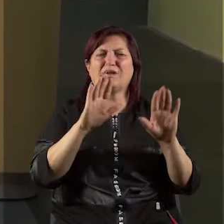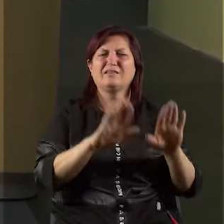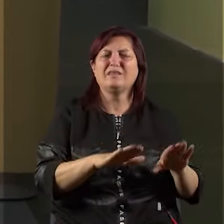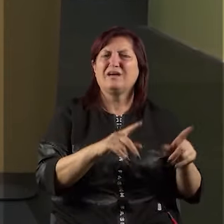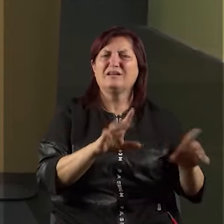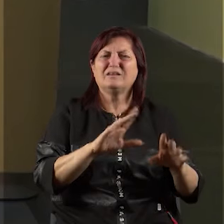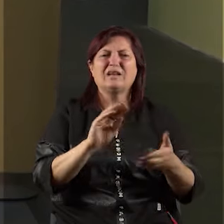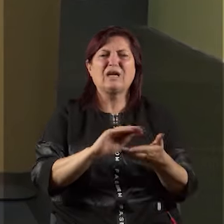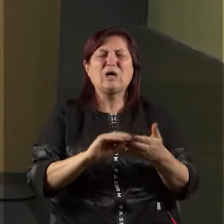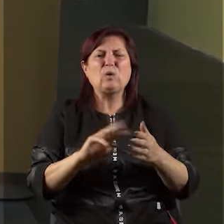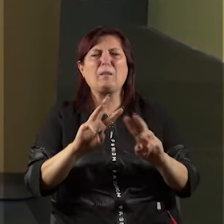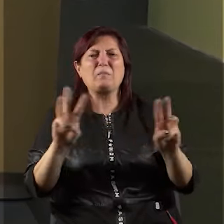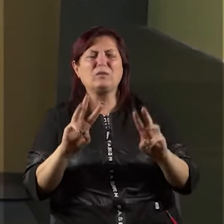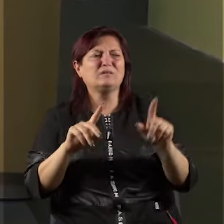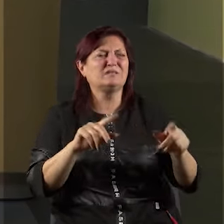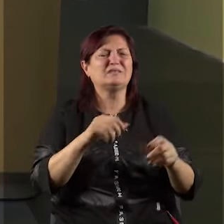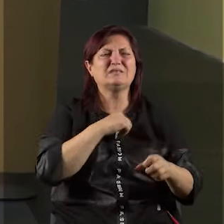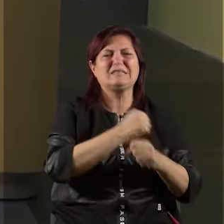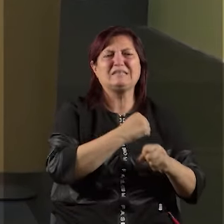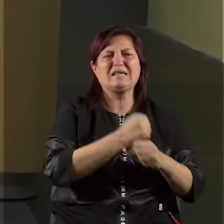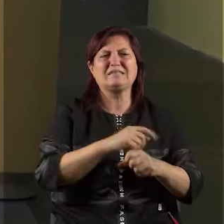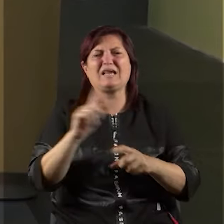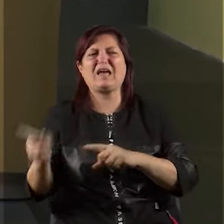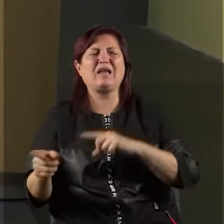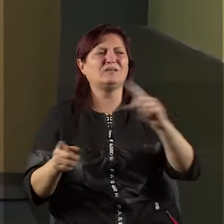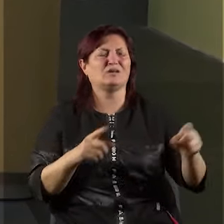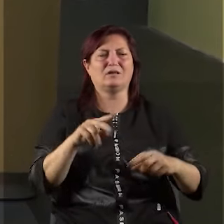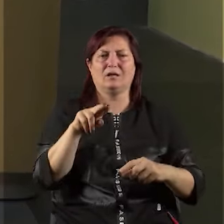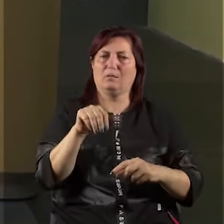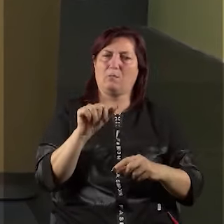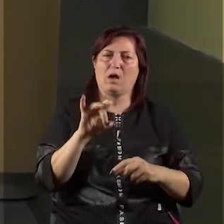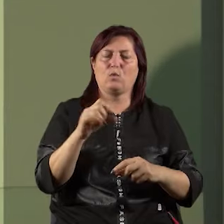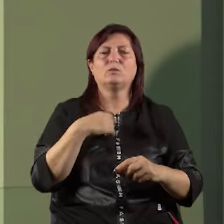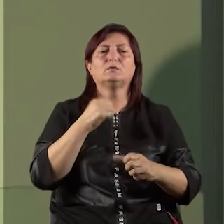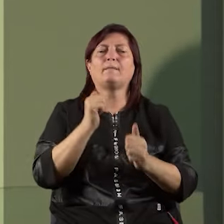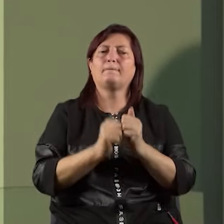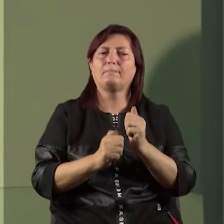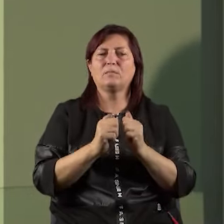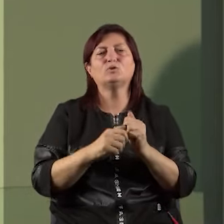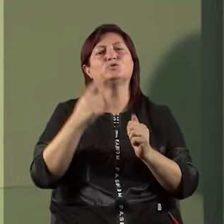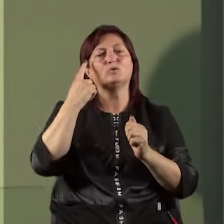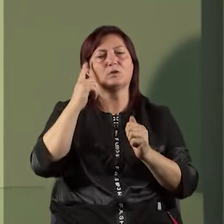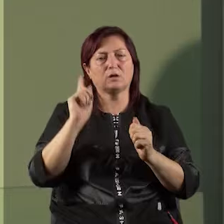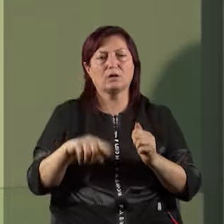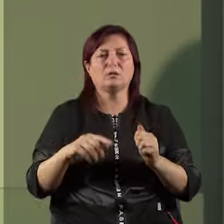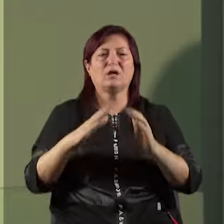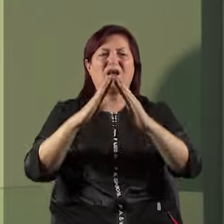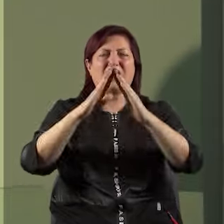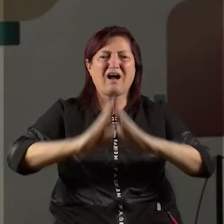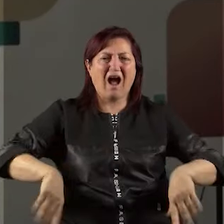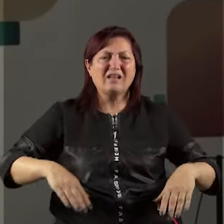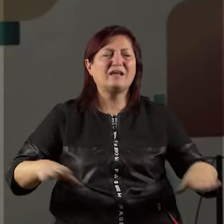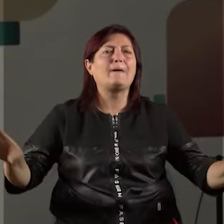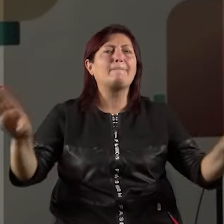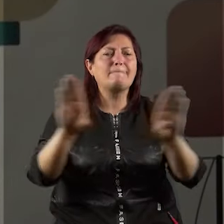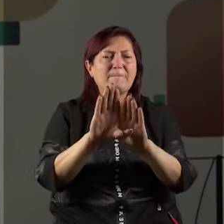գրողների միությունը, Ստալինի ստեղծած, ես ինչ են ինչ, Պարոն Միլիտոնյան, ես միշտ գիտեմ, որ միշտ փակելը, քանդելը, հա, ավելի